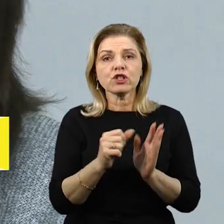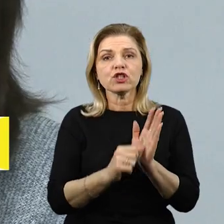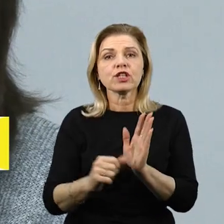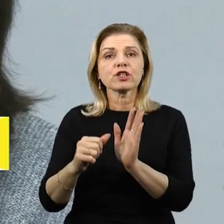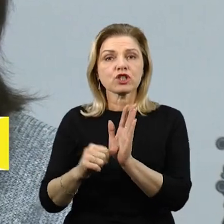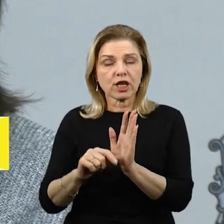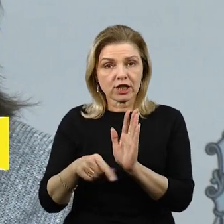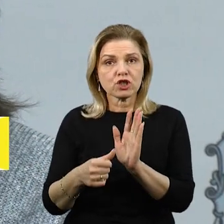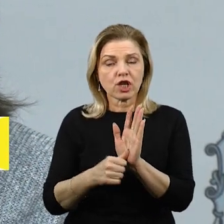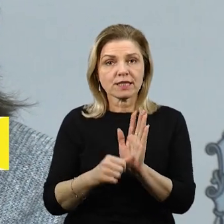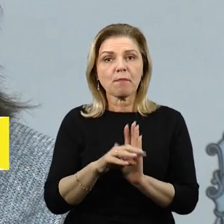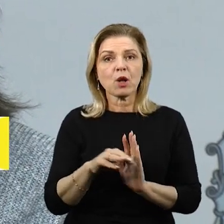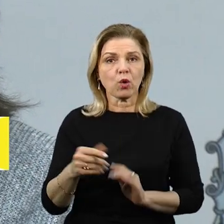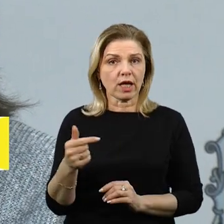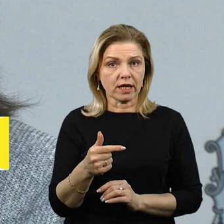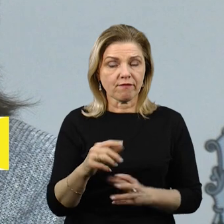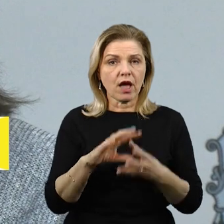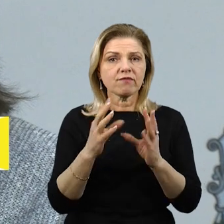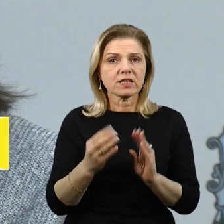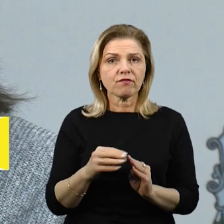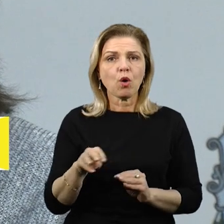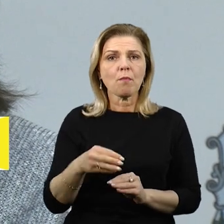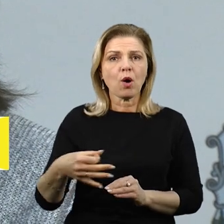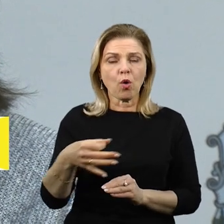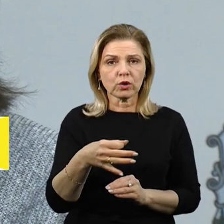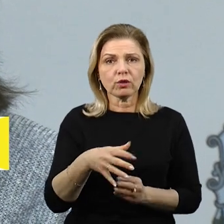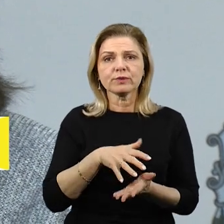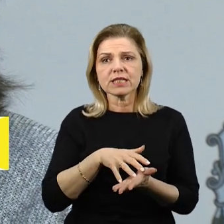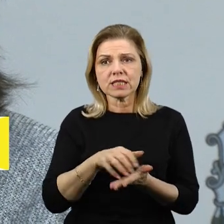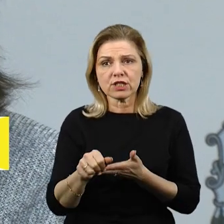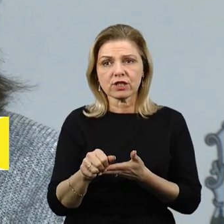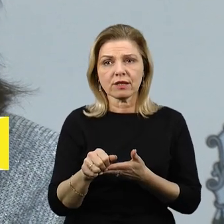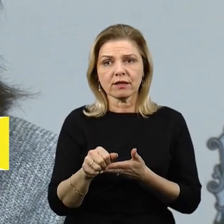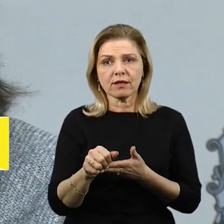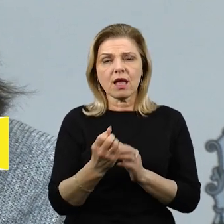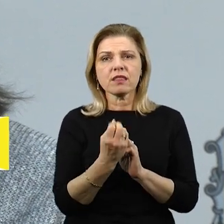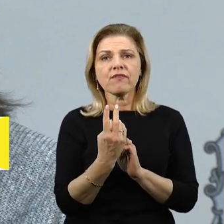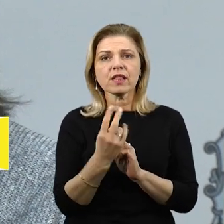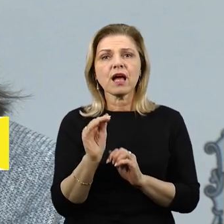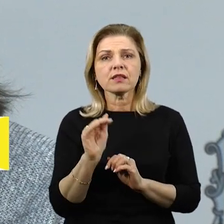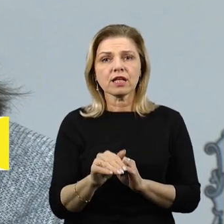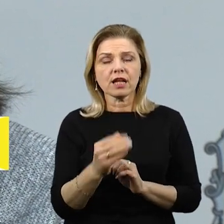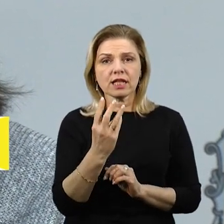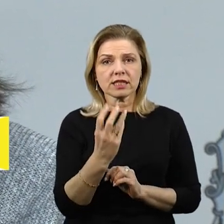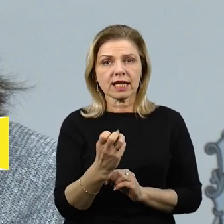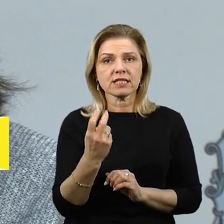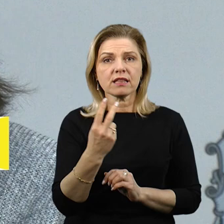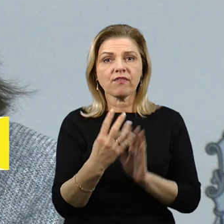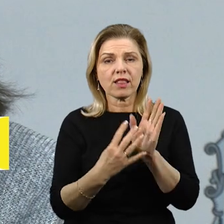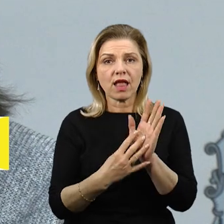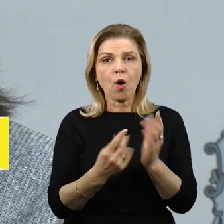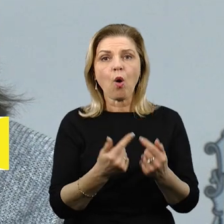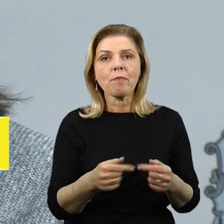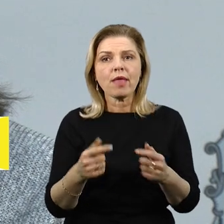грн загалом на миколаївщині пошкоджено та знищено 12 329